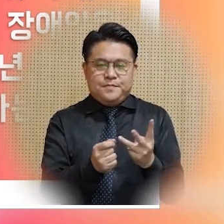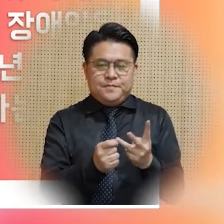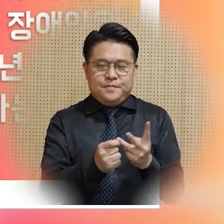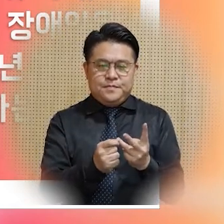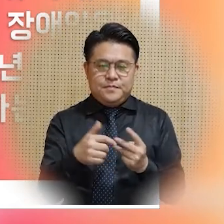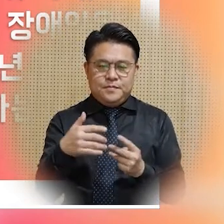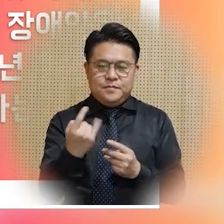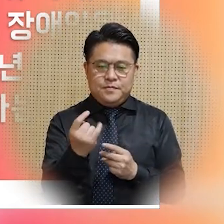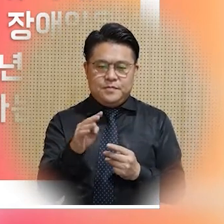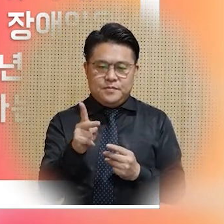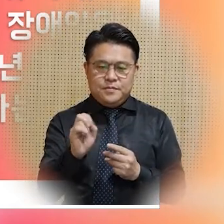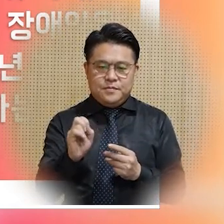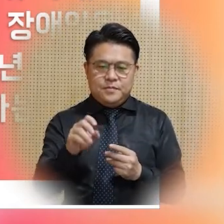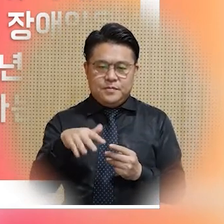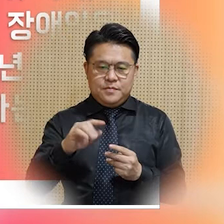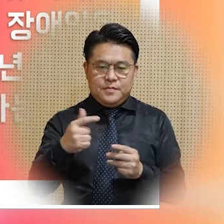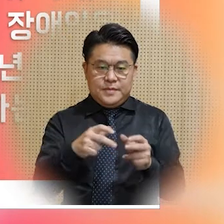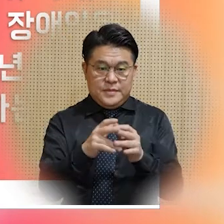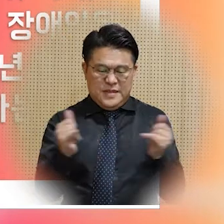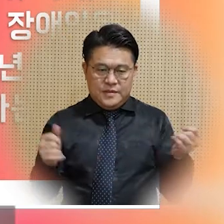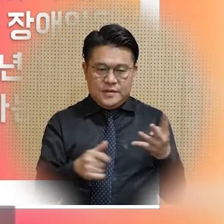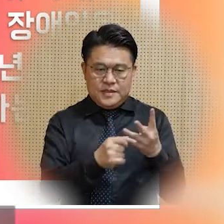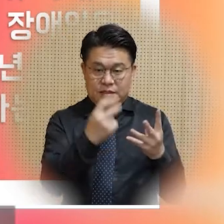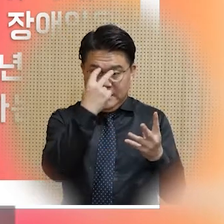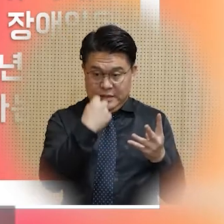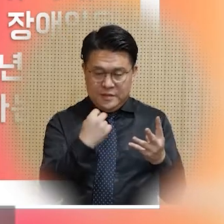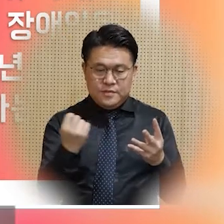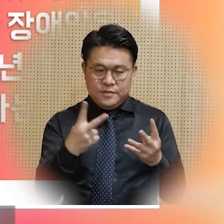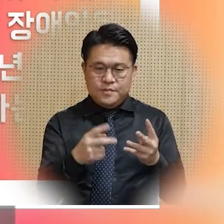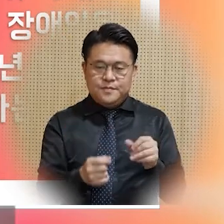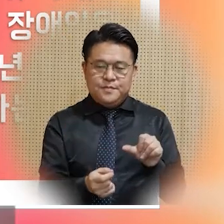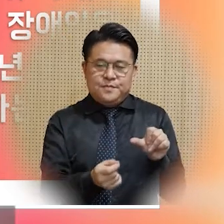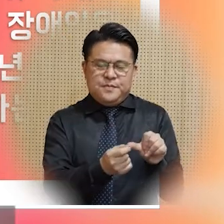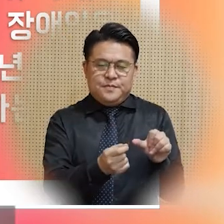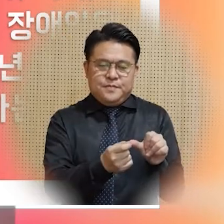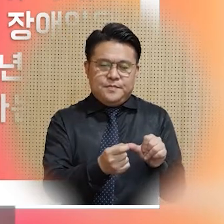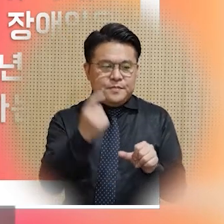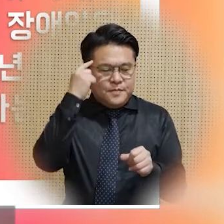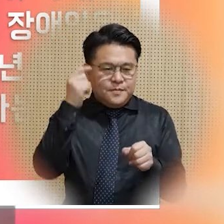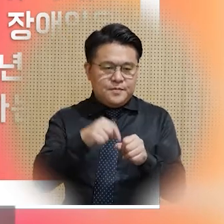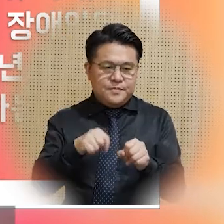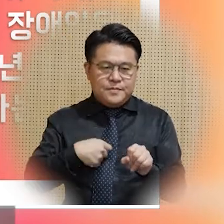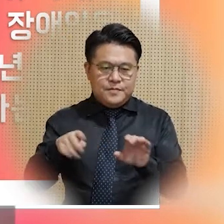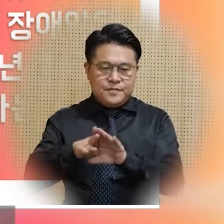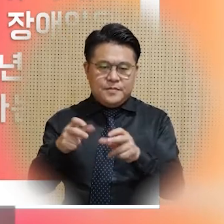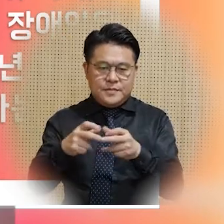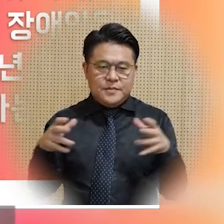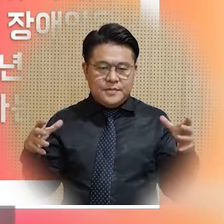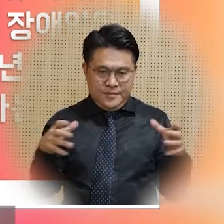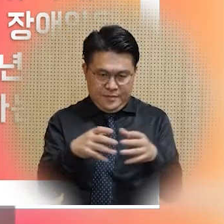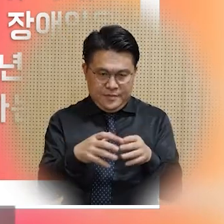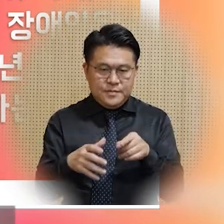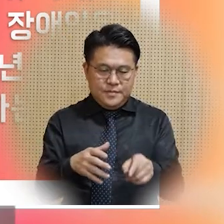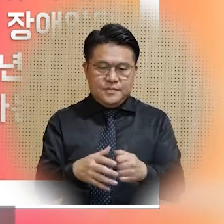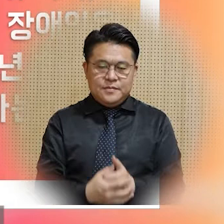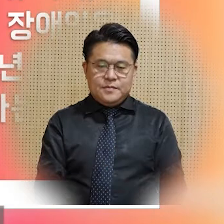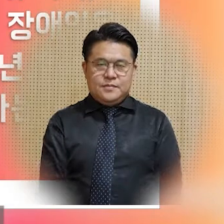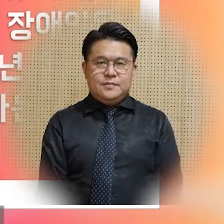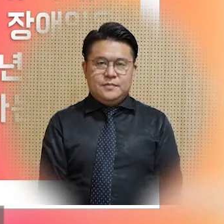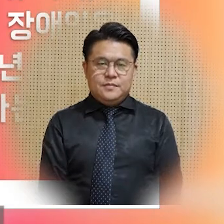번째는 뇌병변장애인, 네 번째는 시각장애인, 그 다음에 나머지는 지적장애와 자폐성 장애를 합친